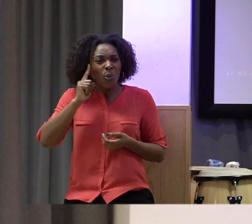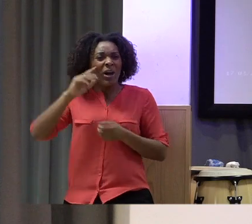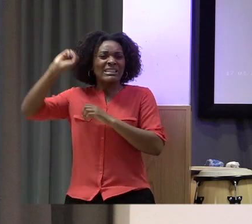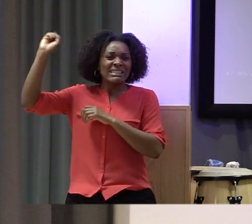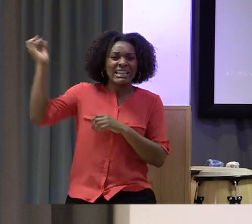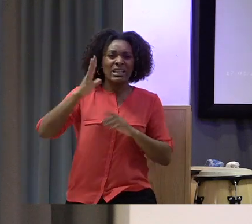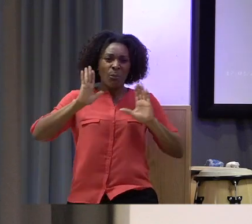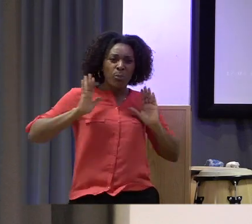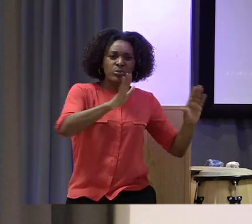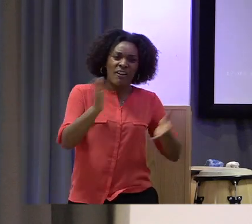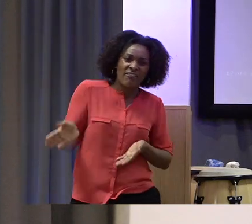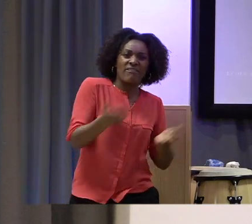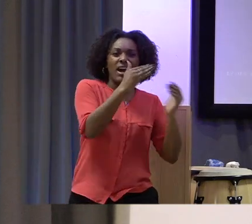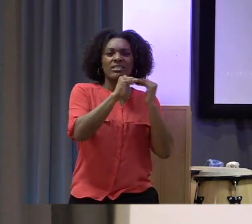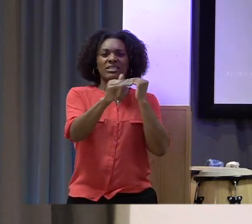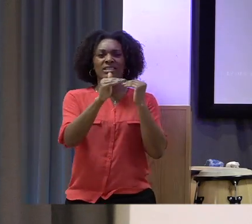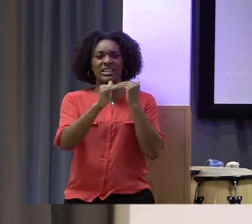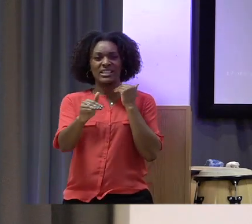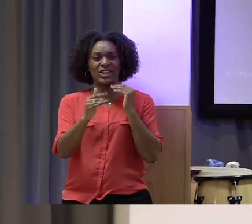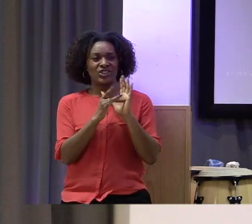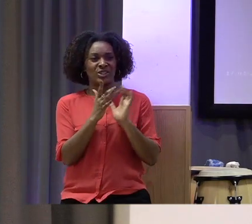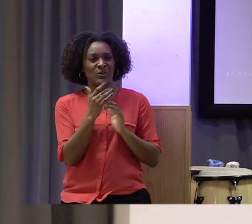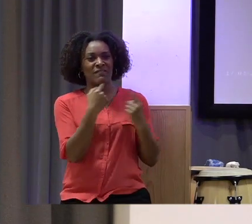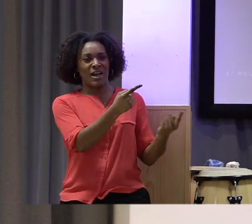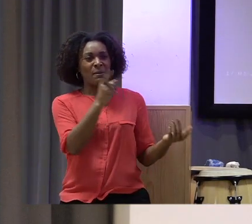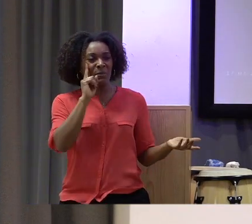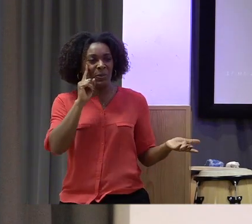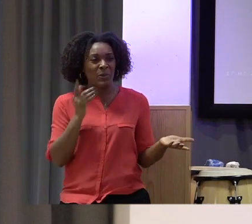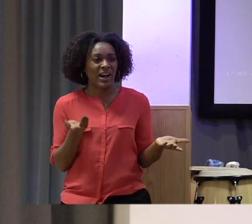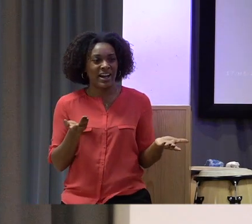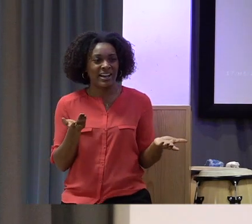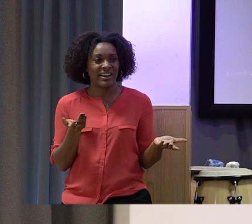Pourquoi le Saint-Esprit conduit Jésus dans le désert?